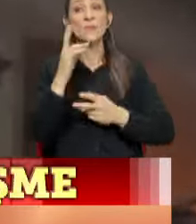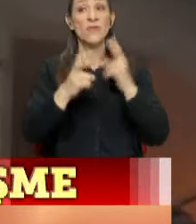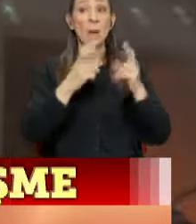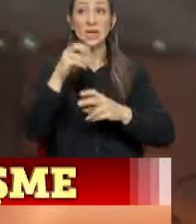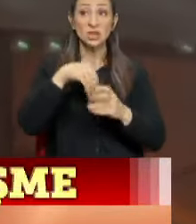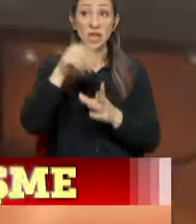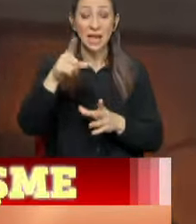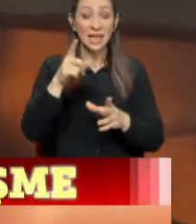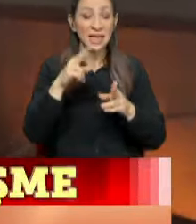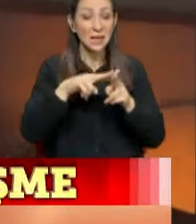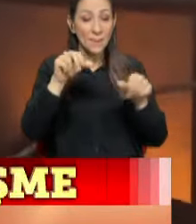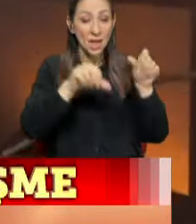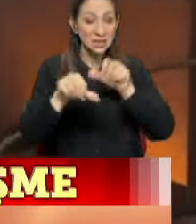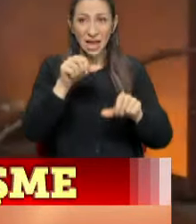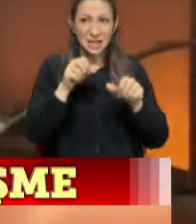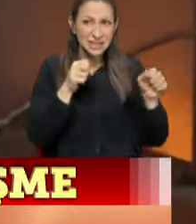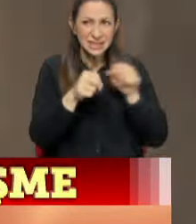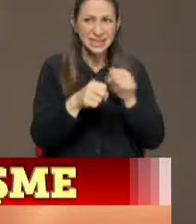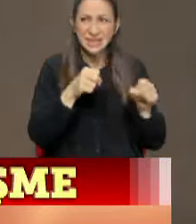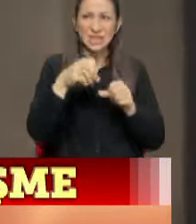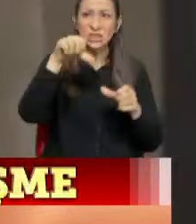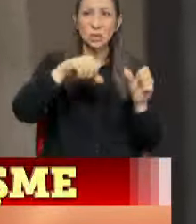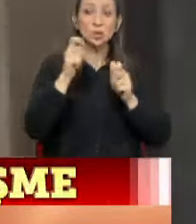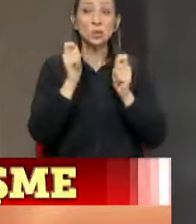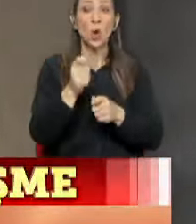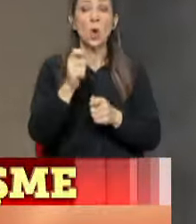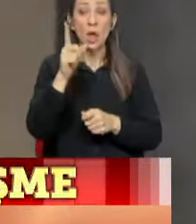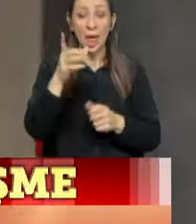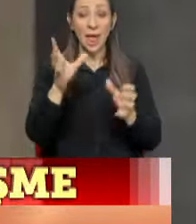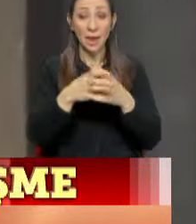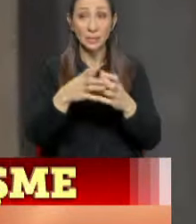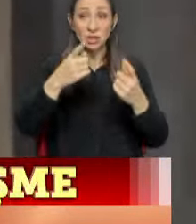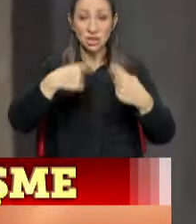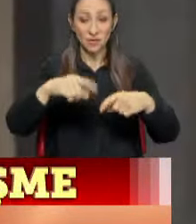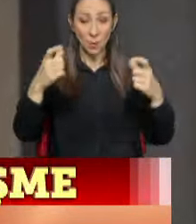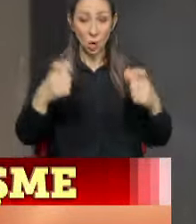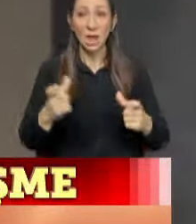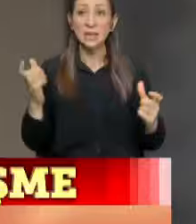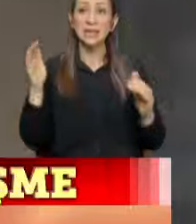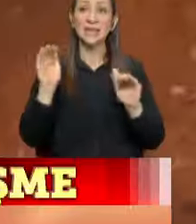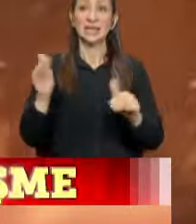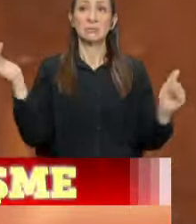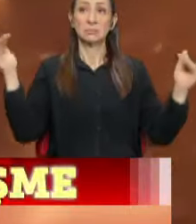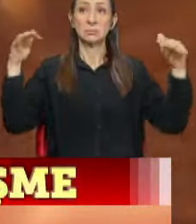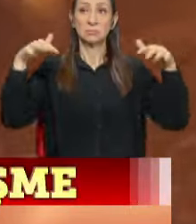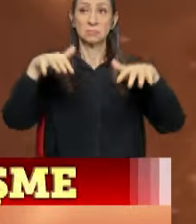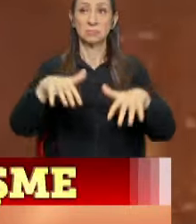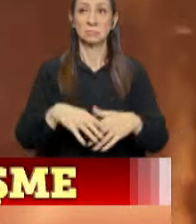fabrikada kimyasal atıklar mücadeleyi zorlaştırıyor. Ekiplere çevre bölgelerden destek geliyor.